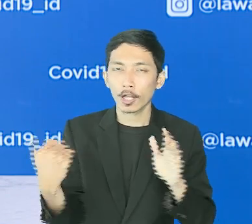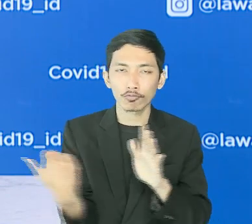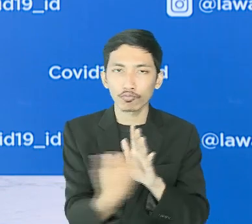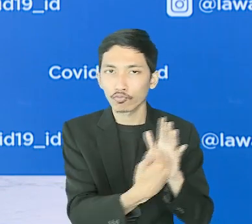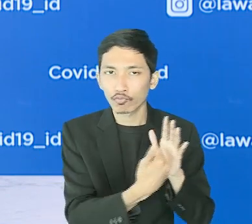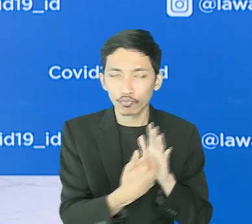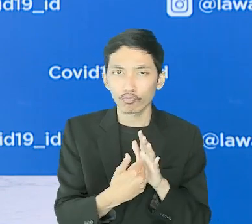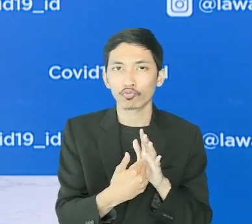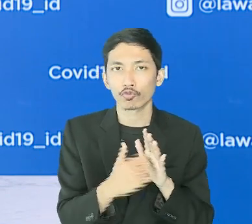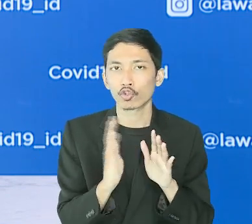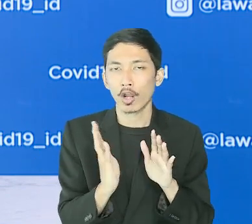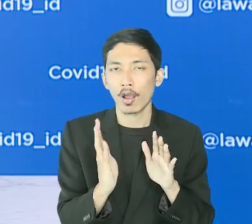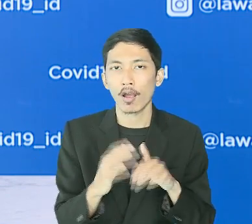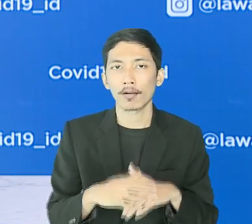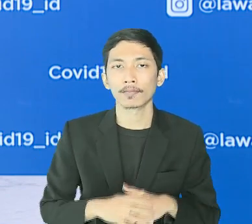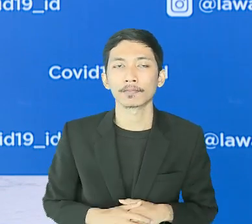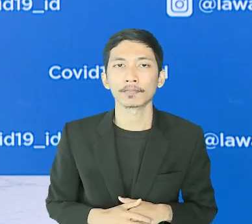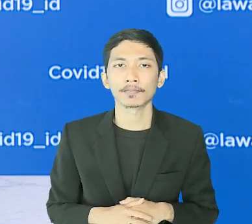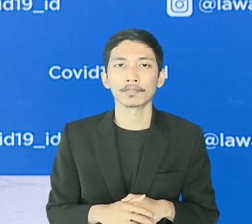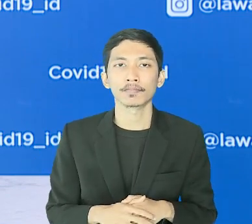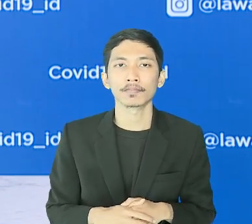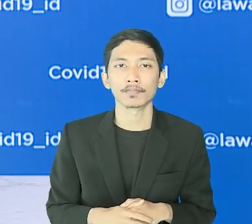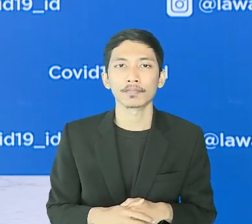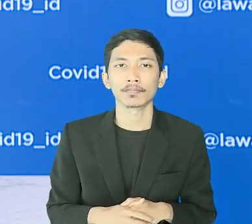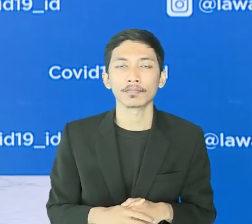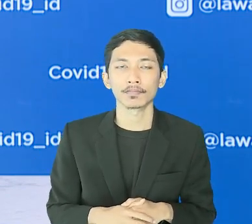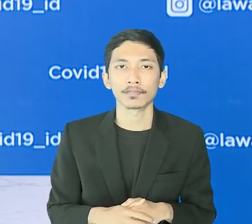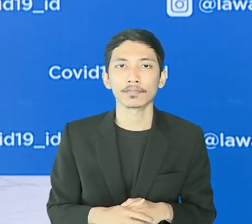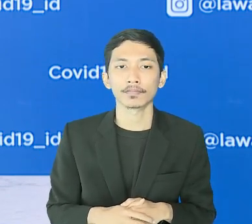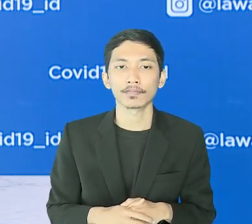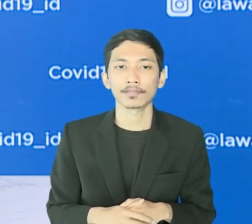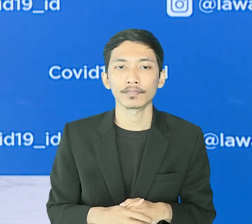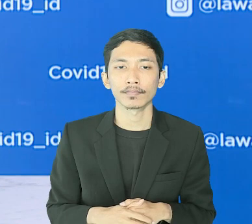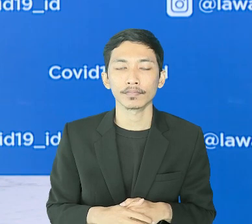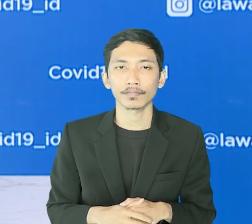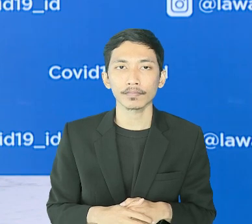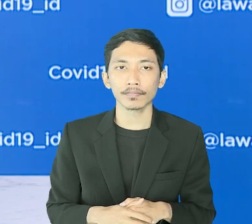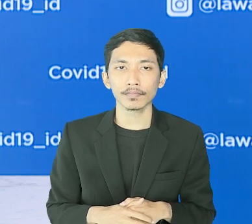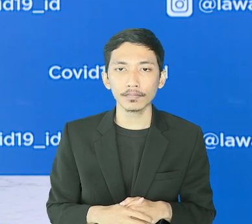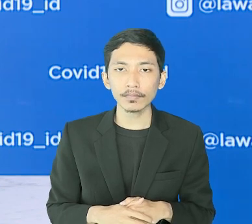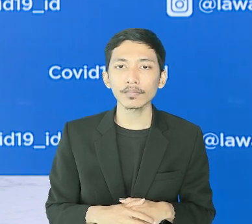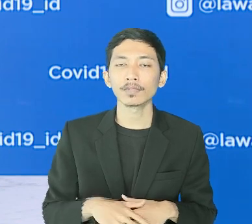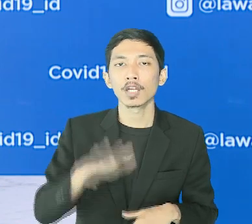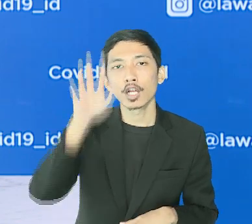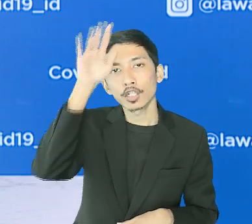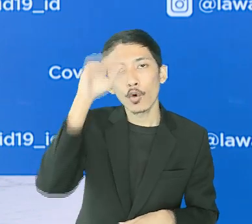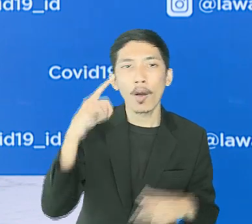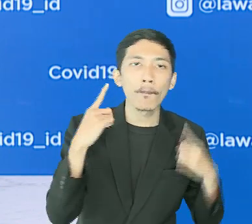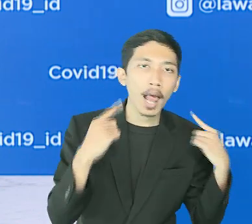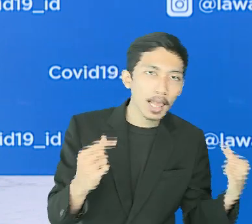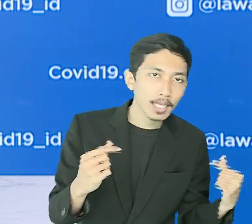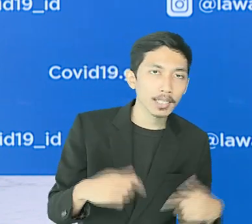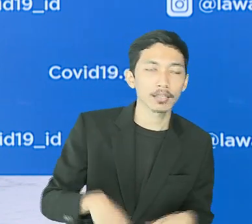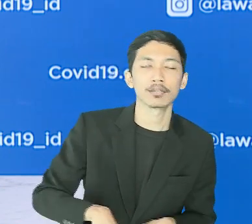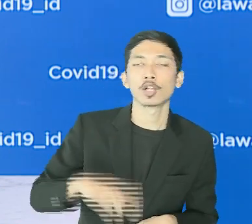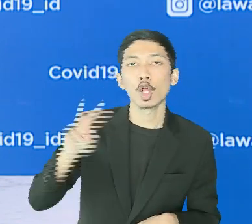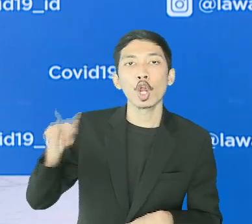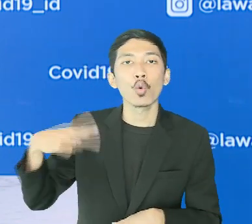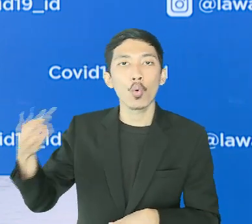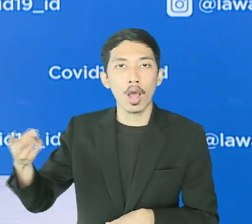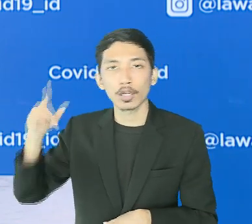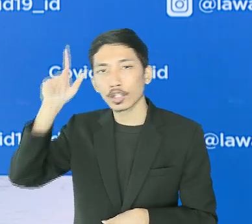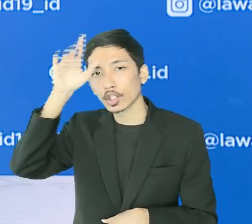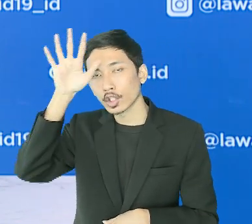total masyarakat yang terpantau. Baik di wilayah Pulau Jawa Bali dan non-Jawa Bali,